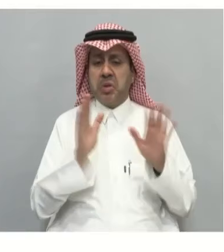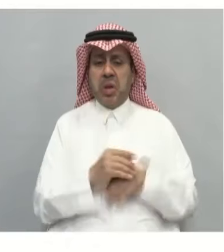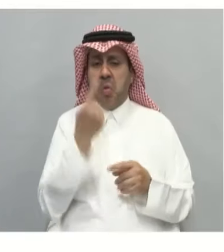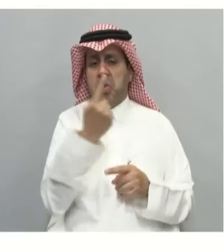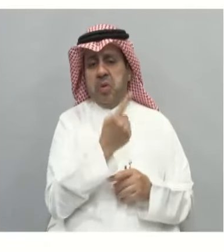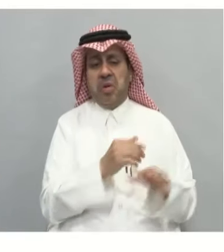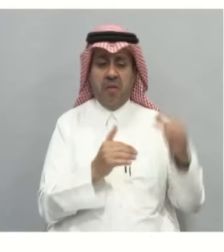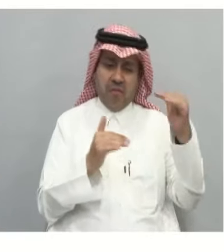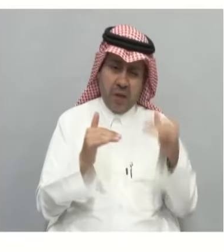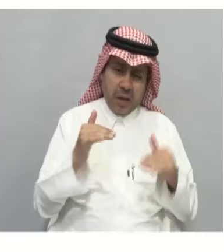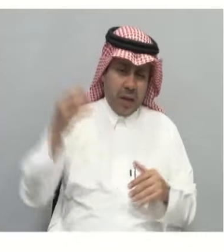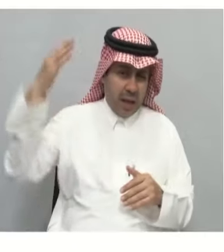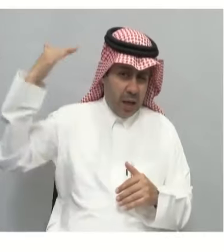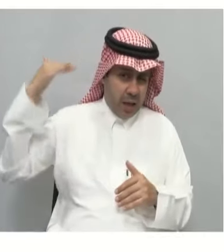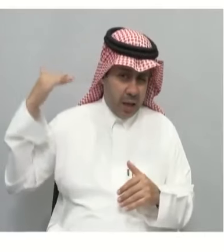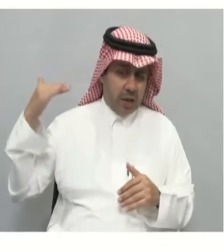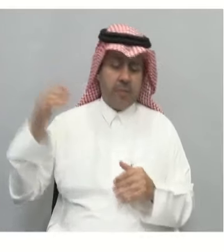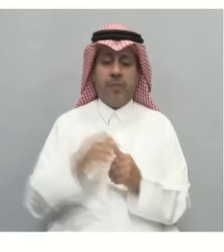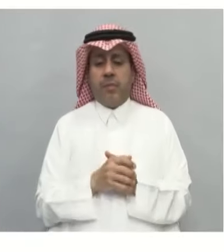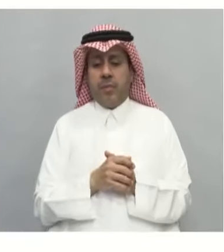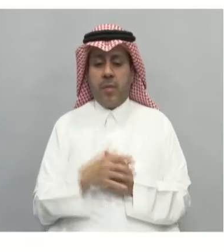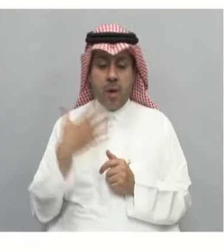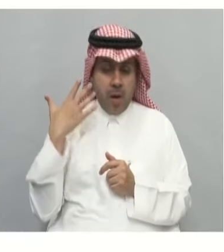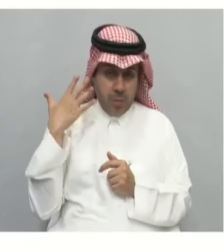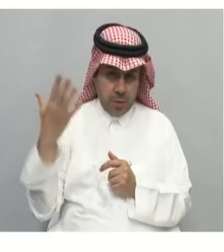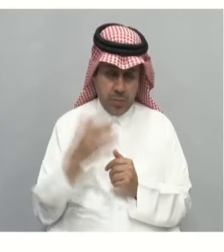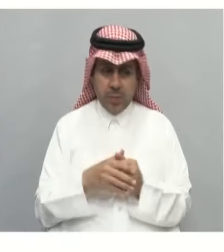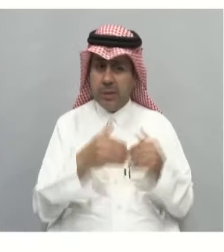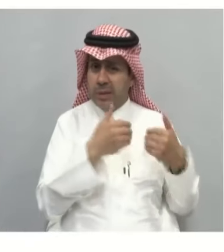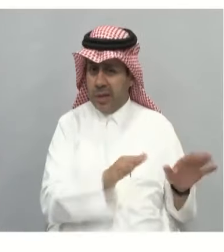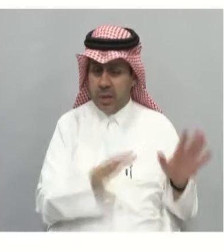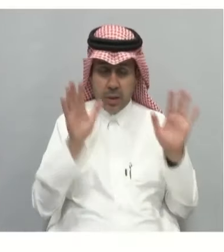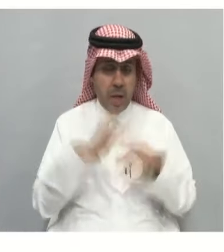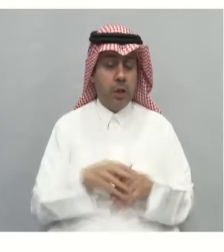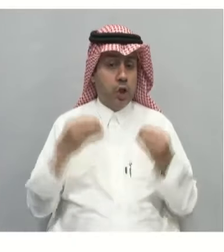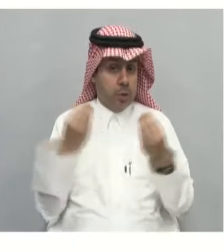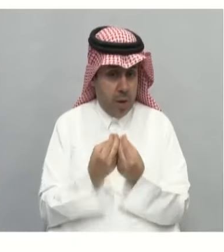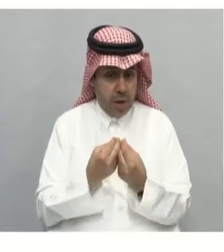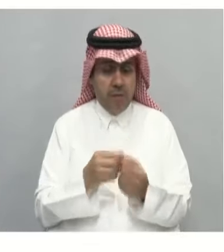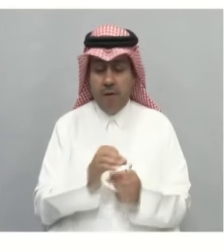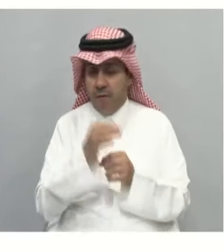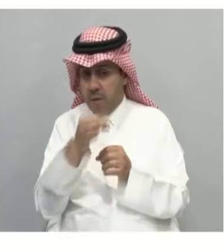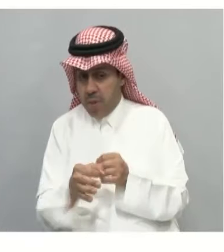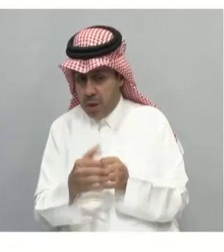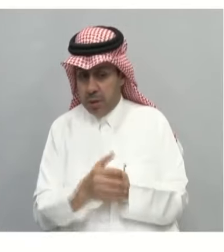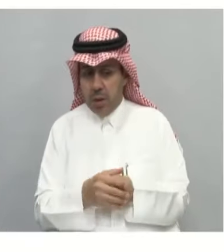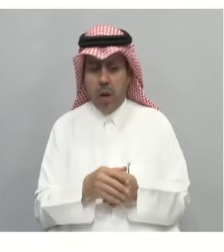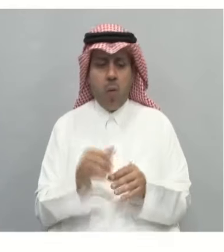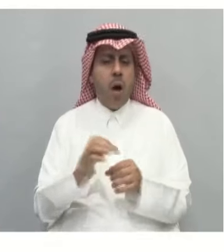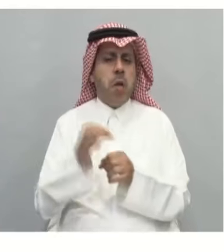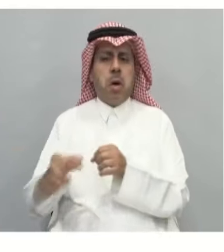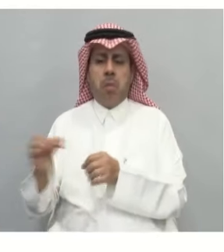الجماعه كذلكم خامسا ترك صلاه الجماعه في بلد او قريه او باديه او